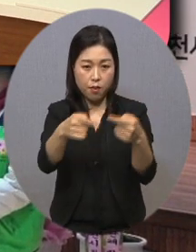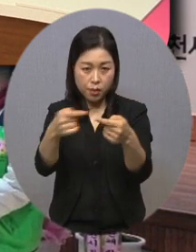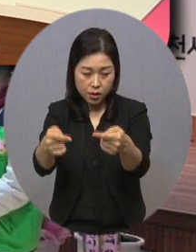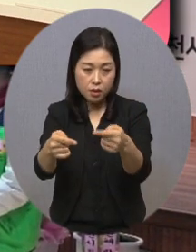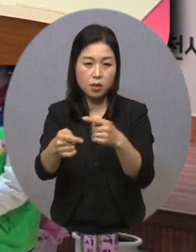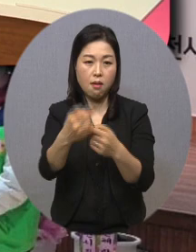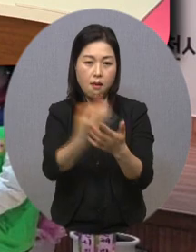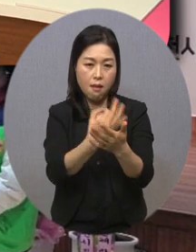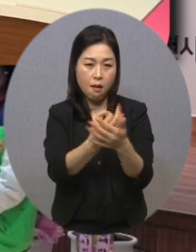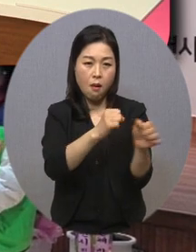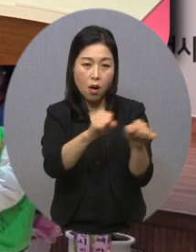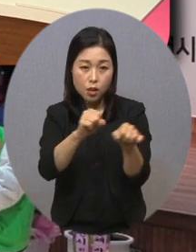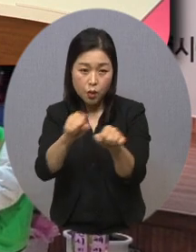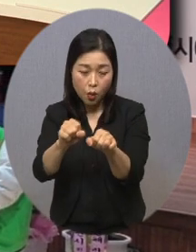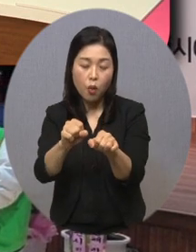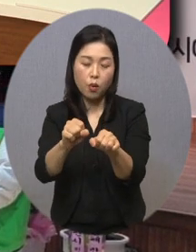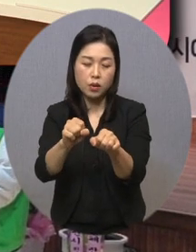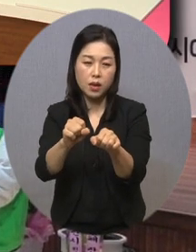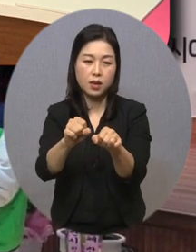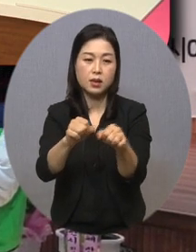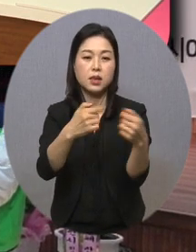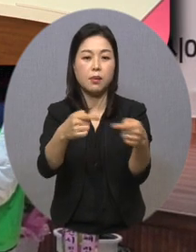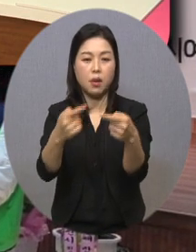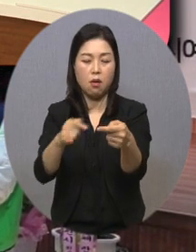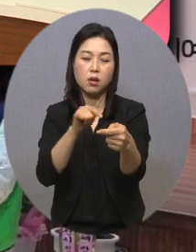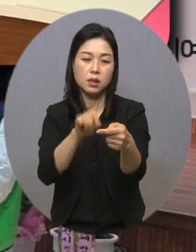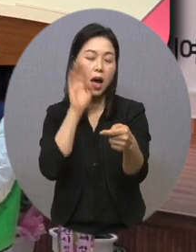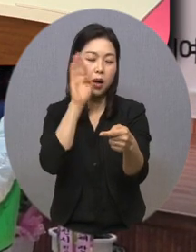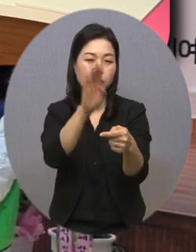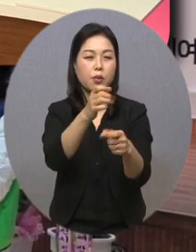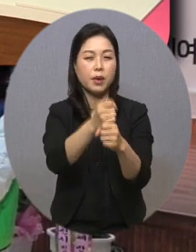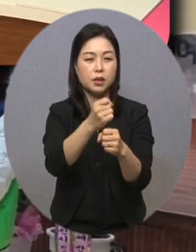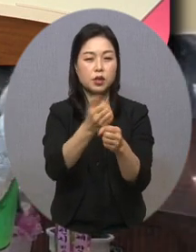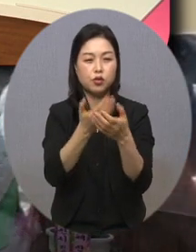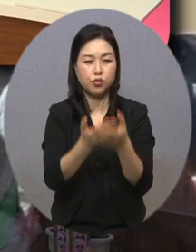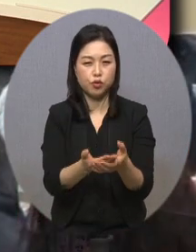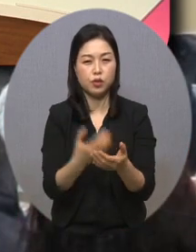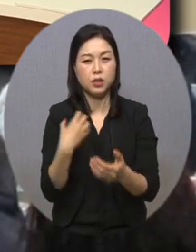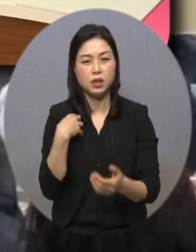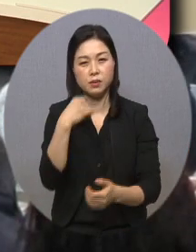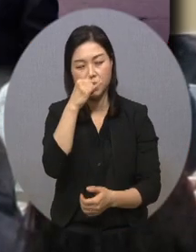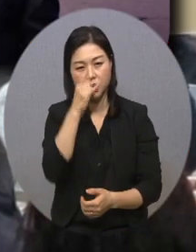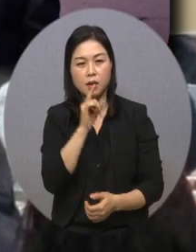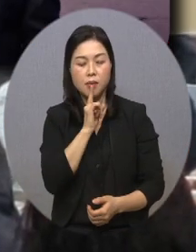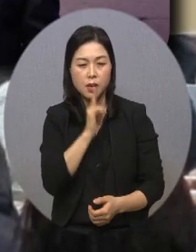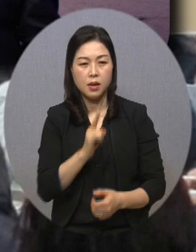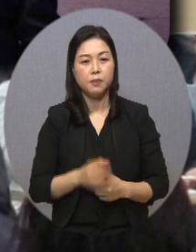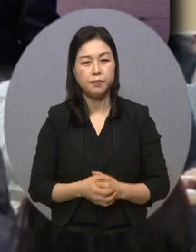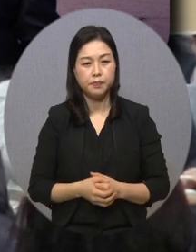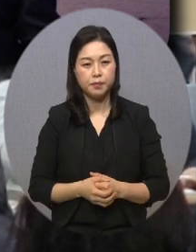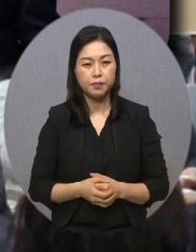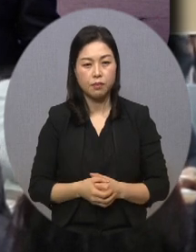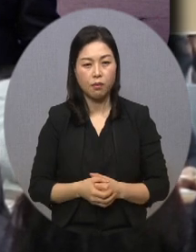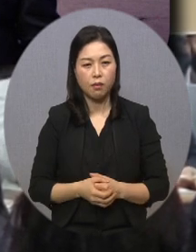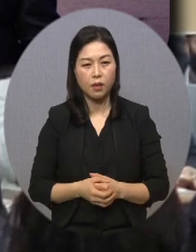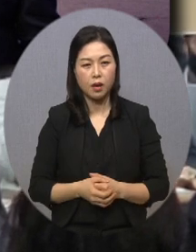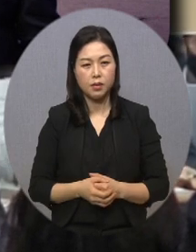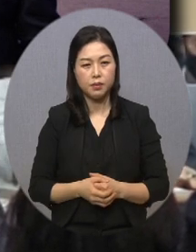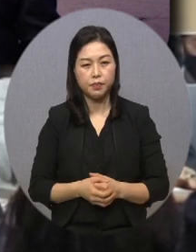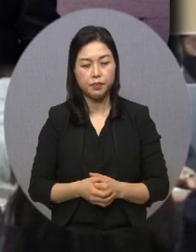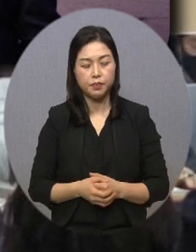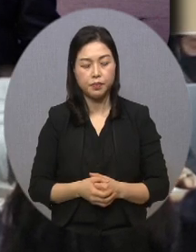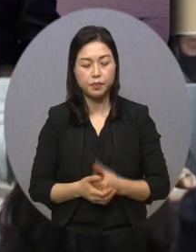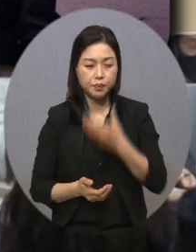수 있게끔 만들어진 게 앞으로 중요한 과제다라고 보여지고 있습니다. 또한 지금까지